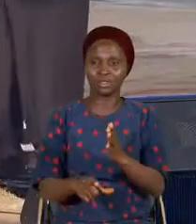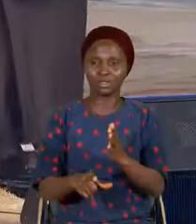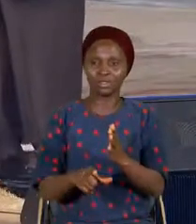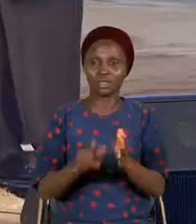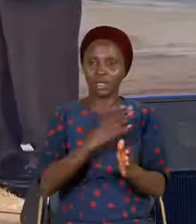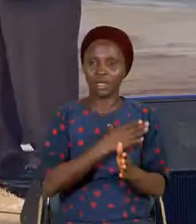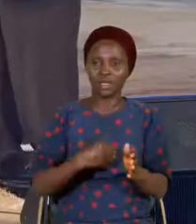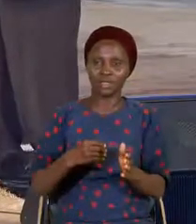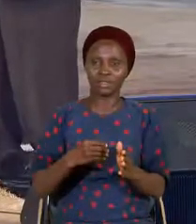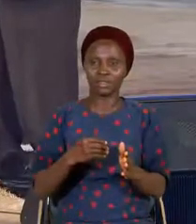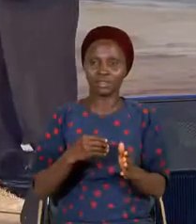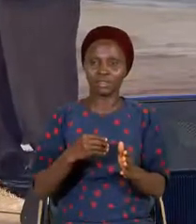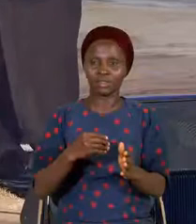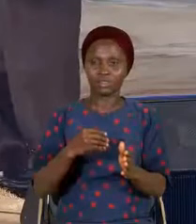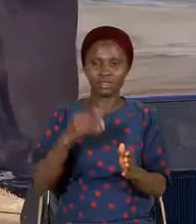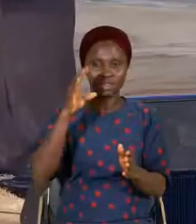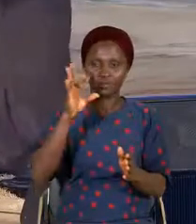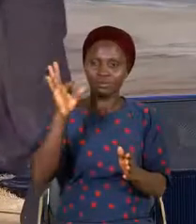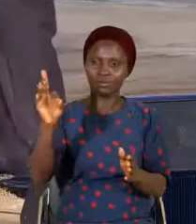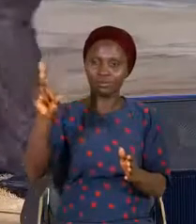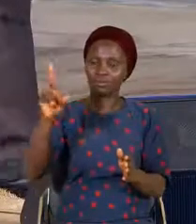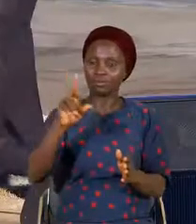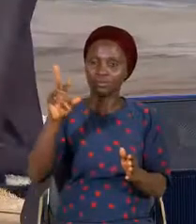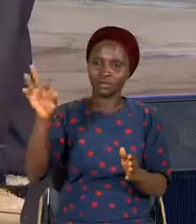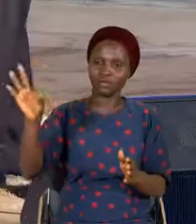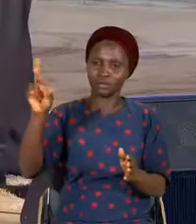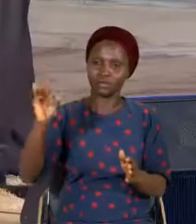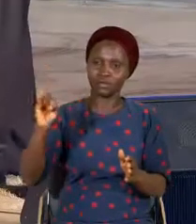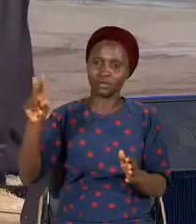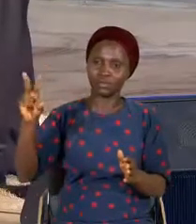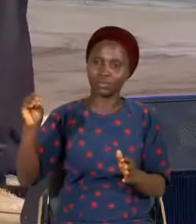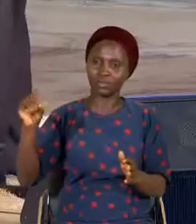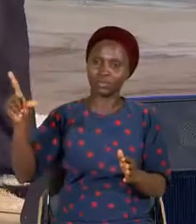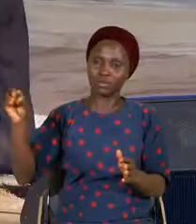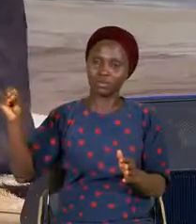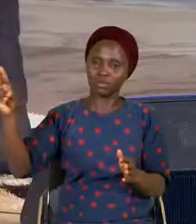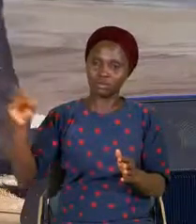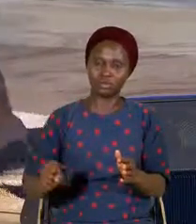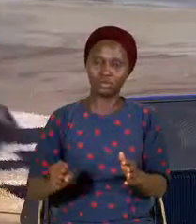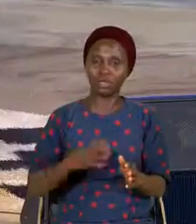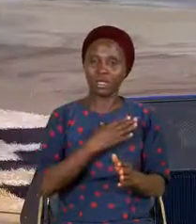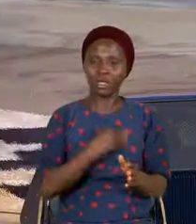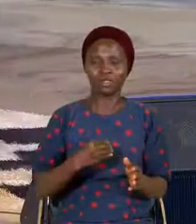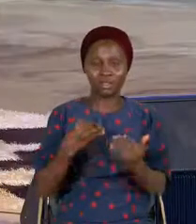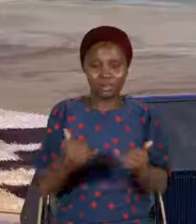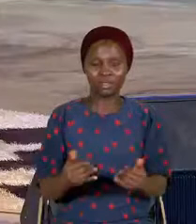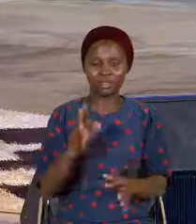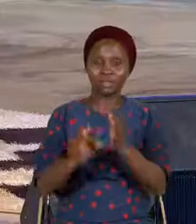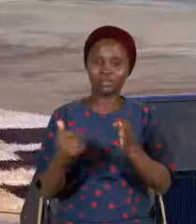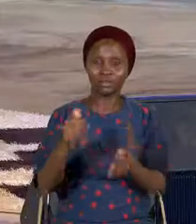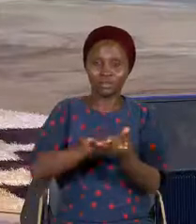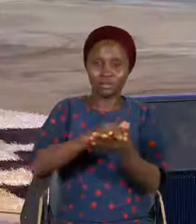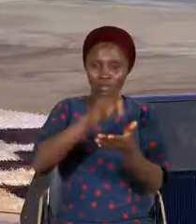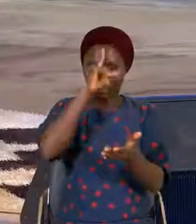indifférent. Il est tellement frivole comme s'il jouait à un jeu. Mais le croyant ne fait pas, n'agit pas